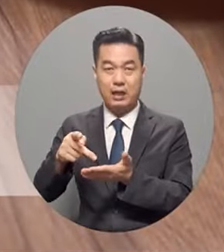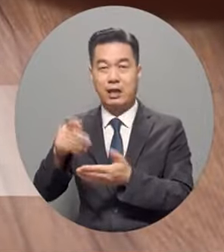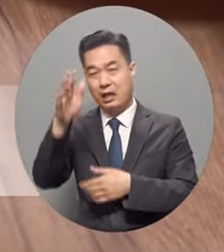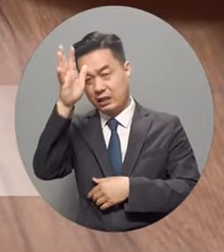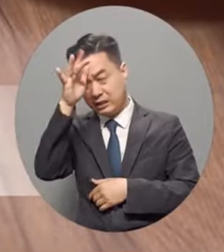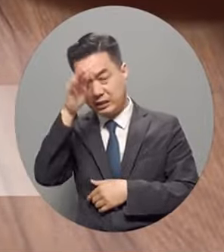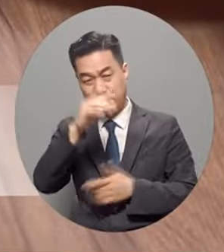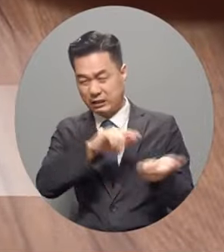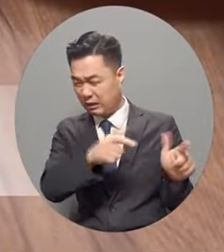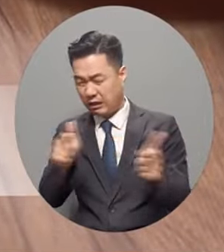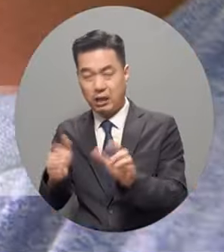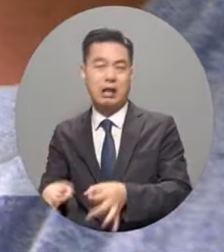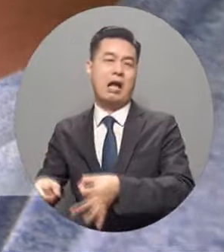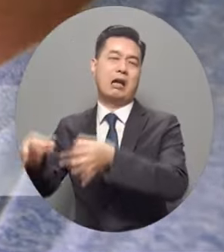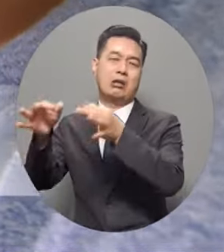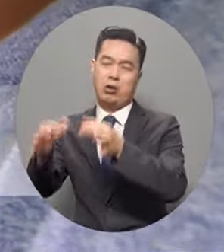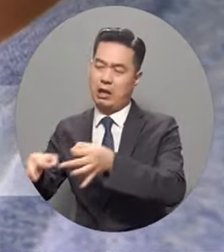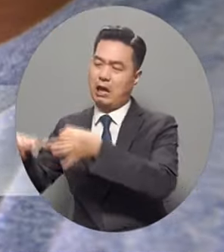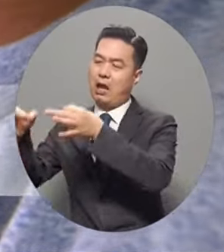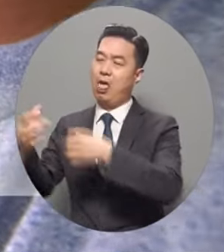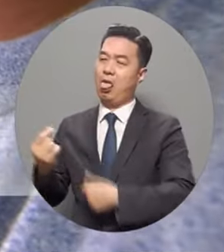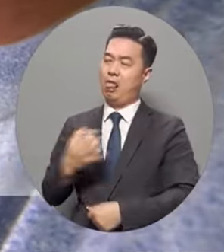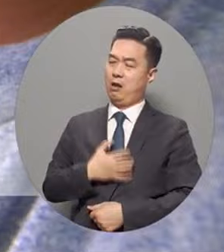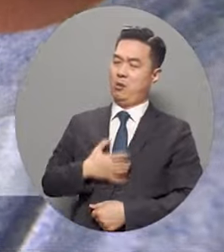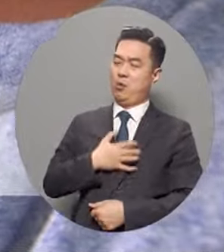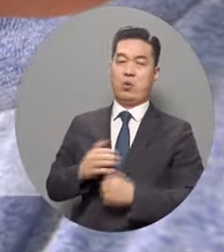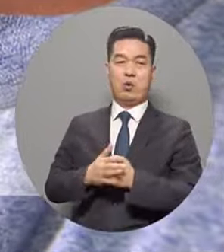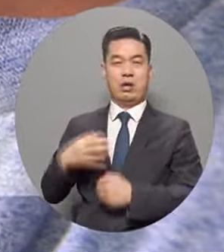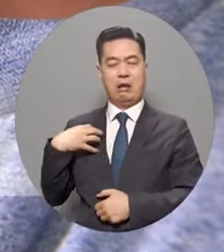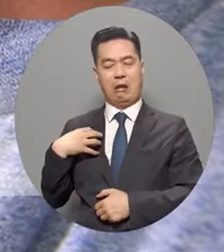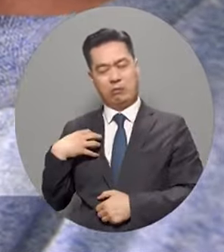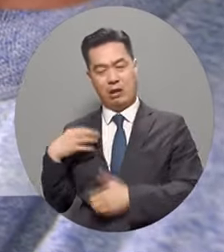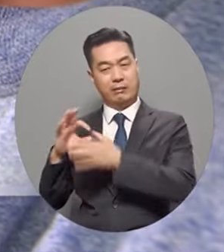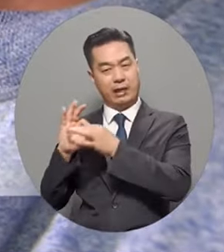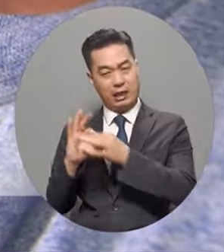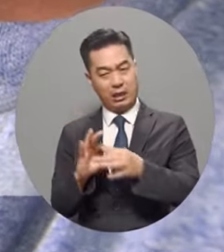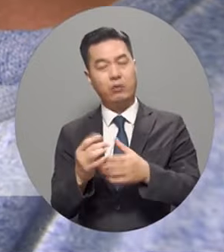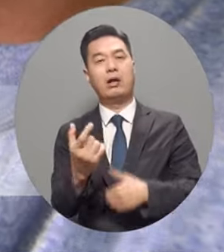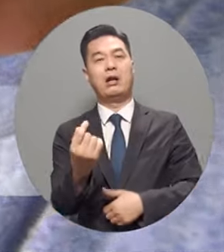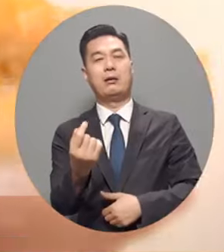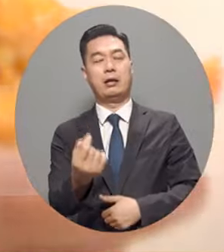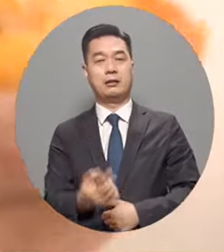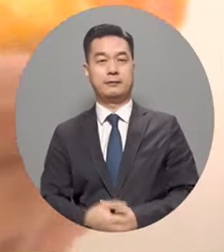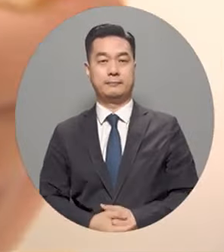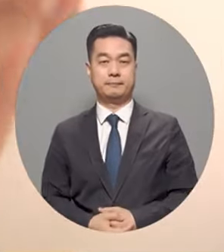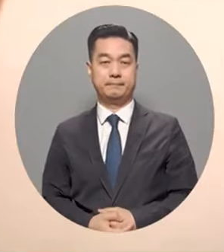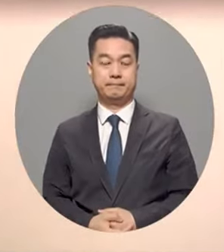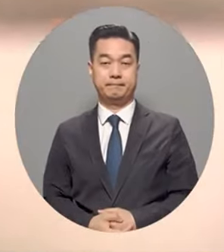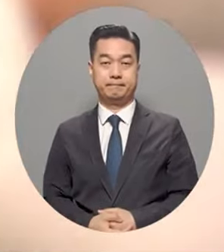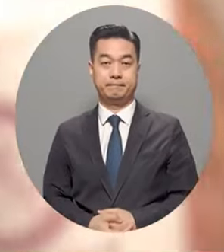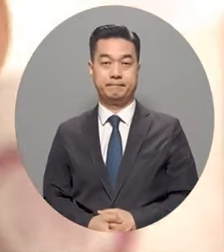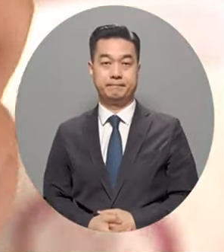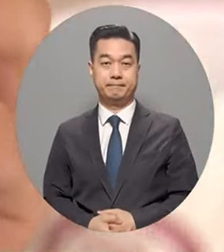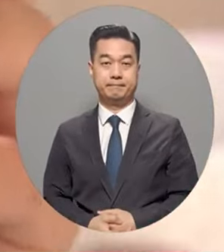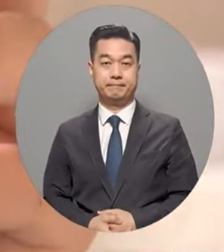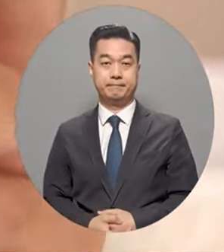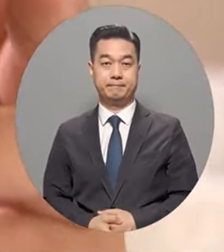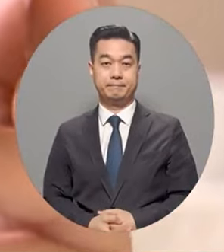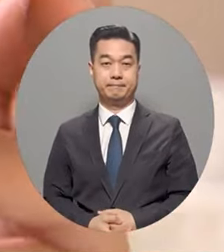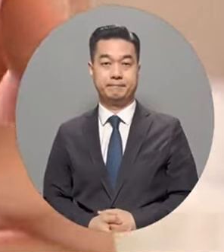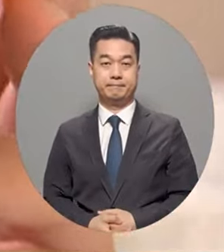줄줄이 가격 인상이 예정돼 있어 먹거리 물가 부담은 당분간 계속될 것으로 보입니다. MBC 뉴스 장슬기입니다.